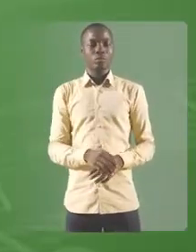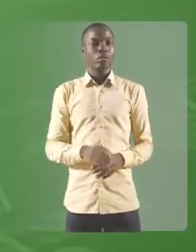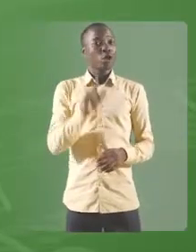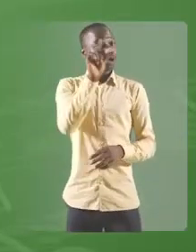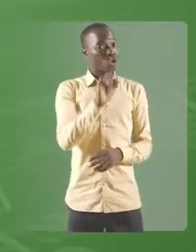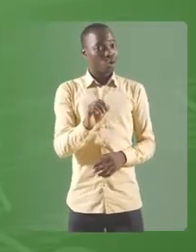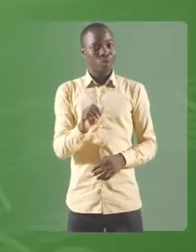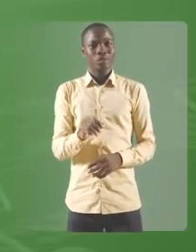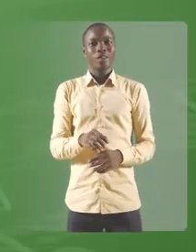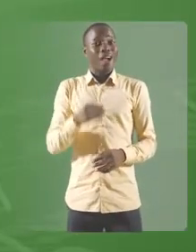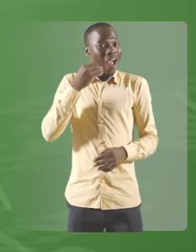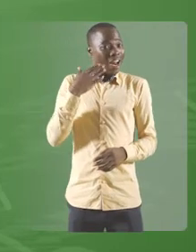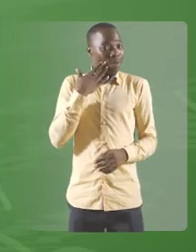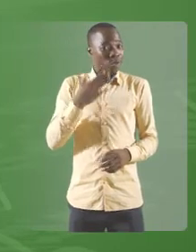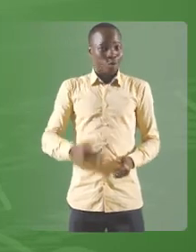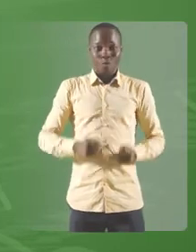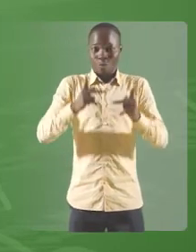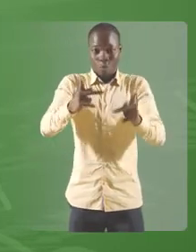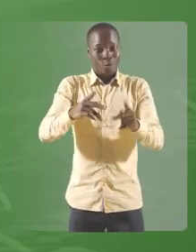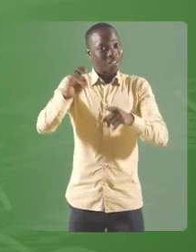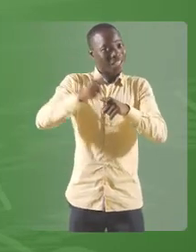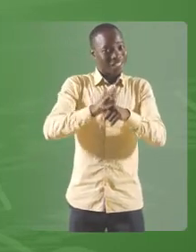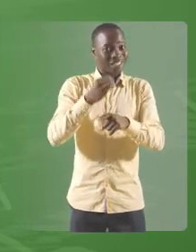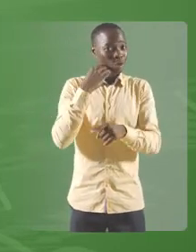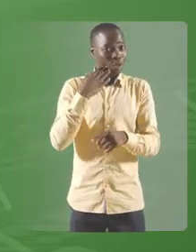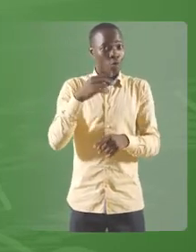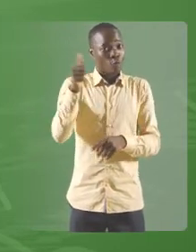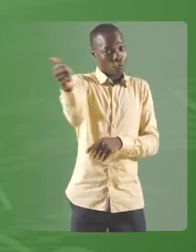vous propose les exercices qui suivent.